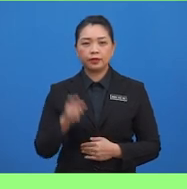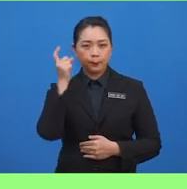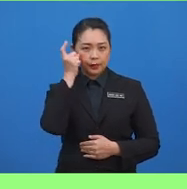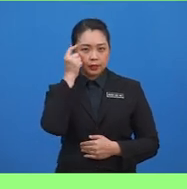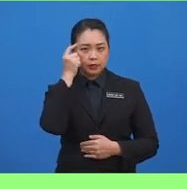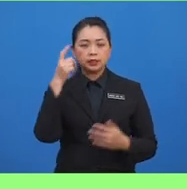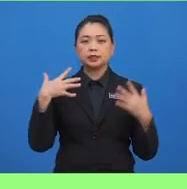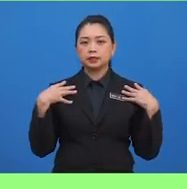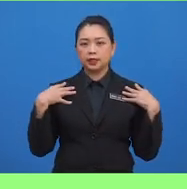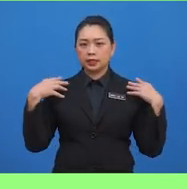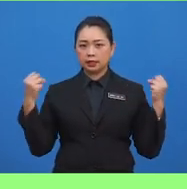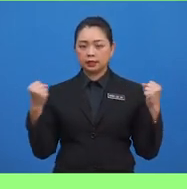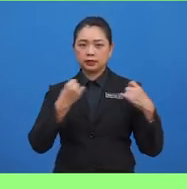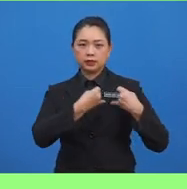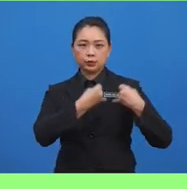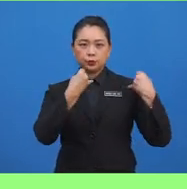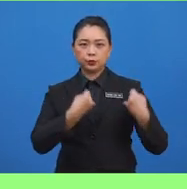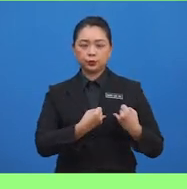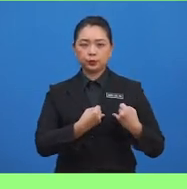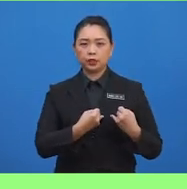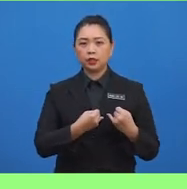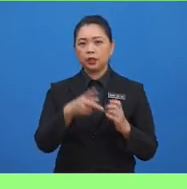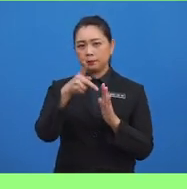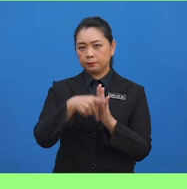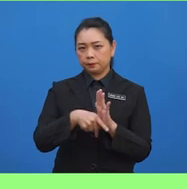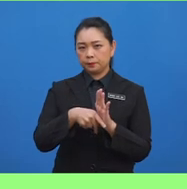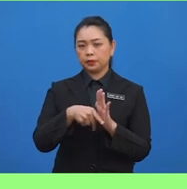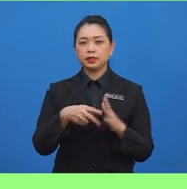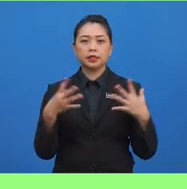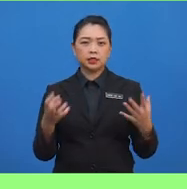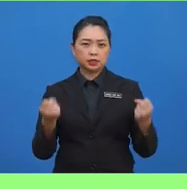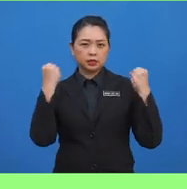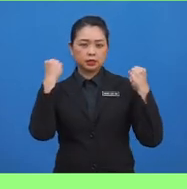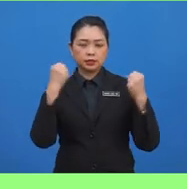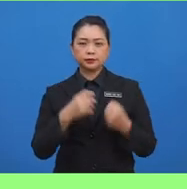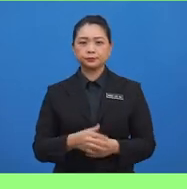Hai Minda sehat jiwa perkas sedih